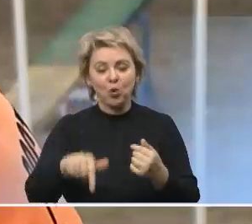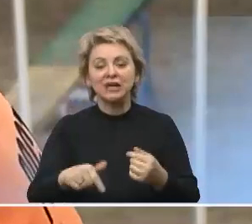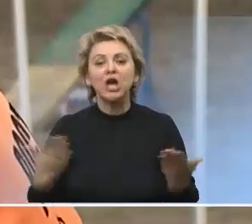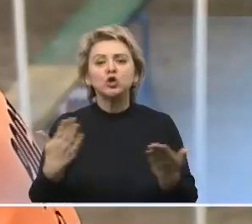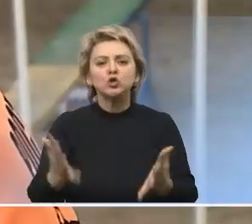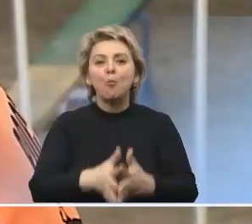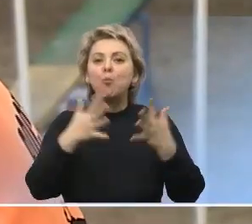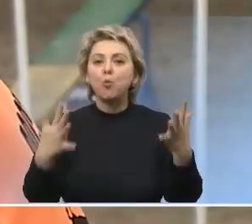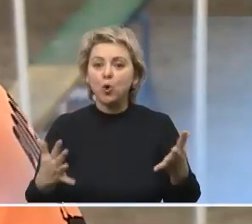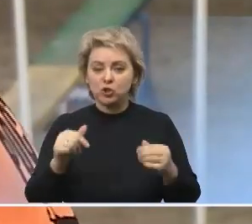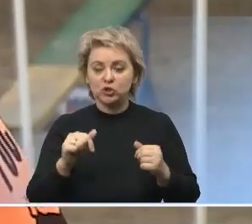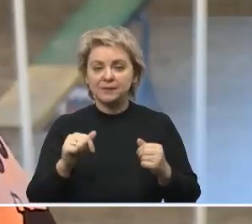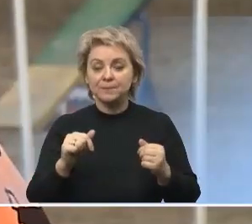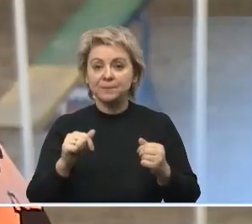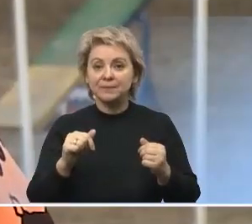Чем больше